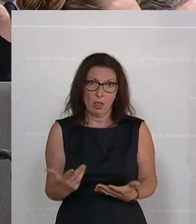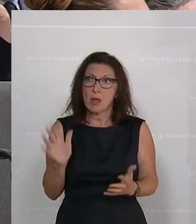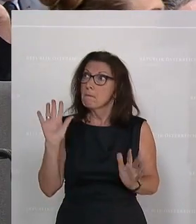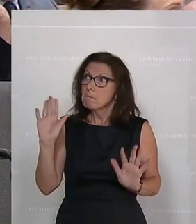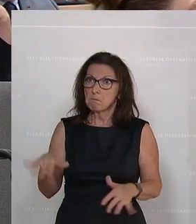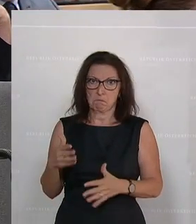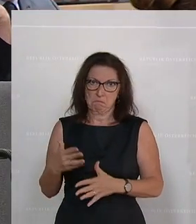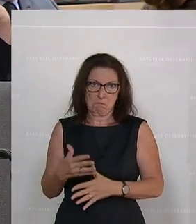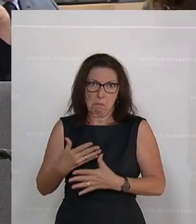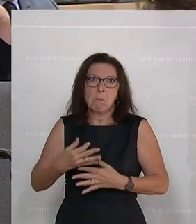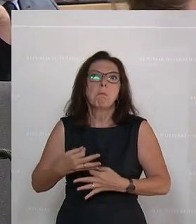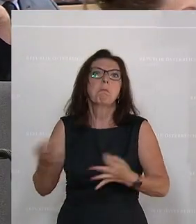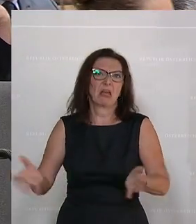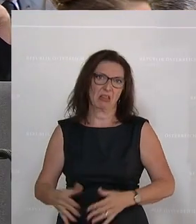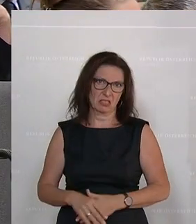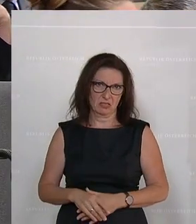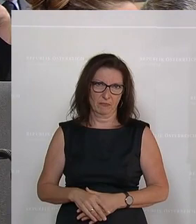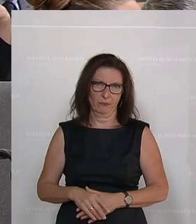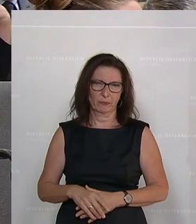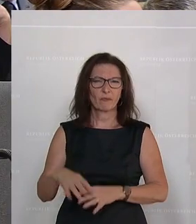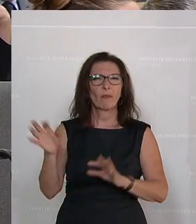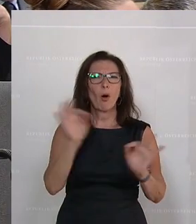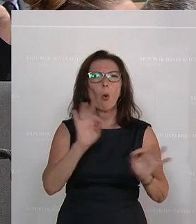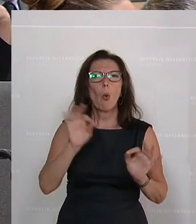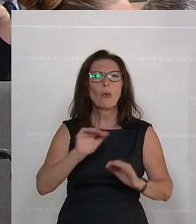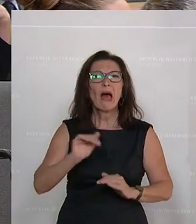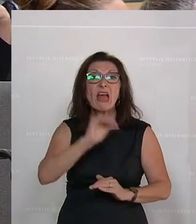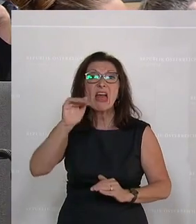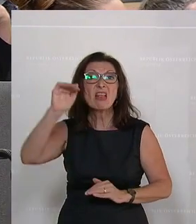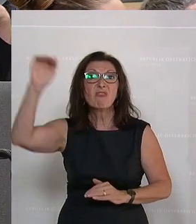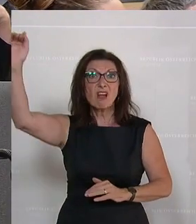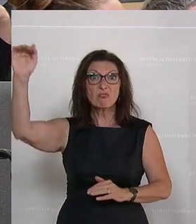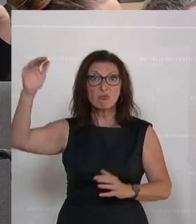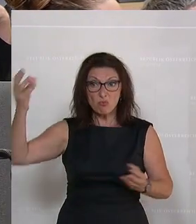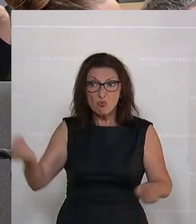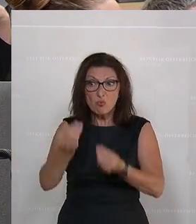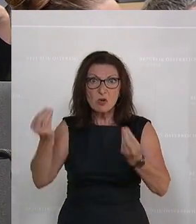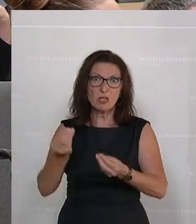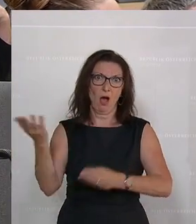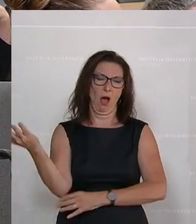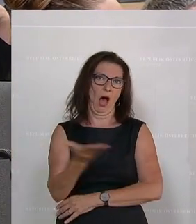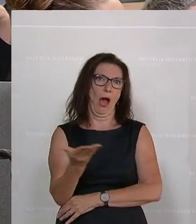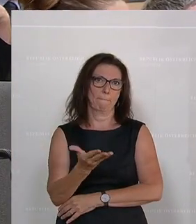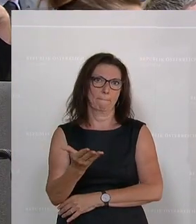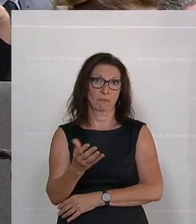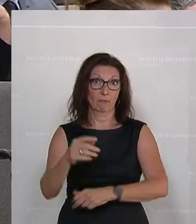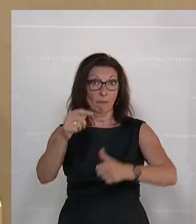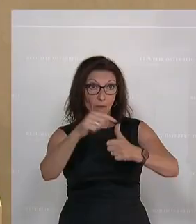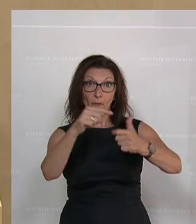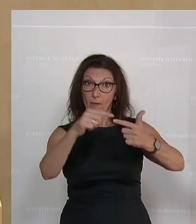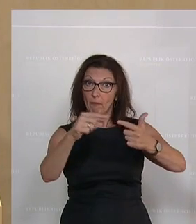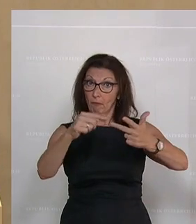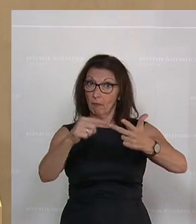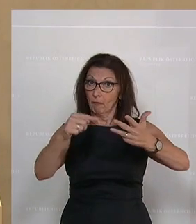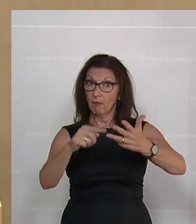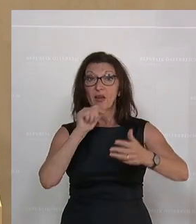bringen oder die inflation macht am punkt dass den aussagen nicht der